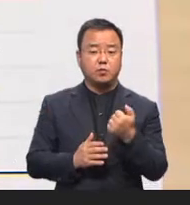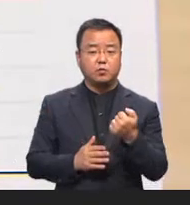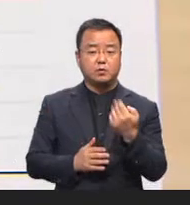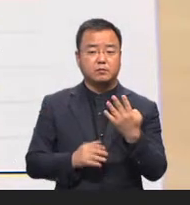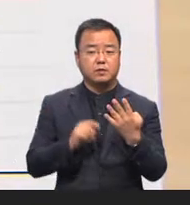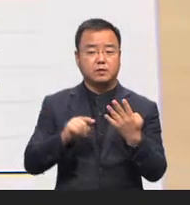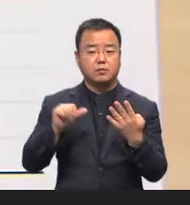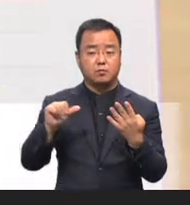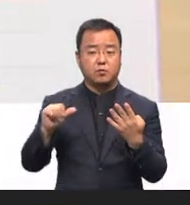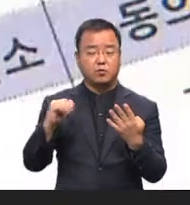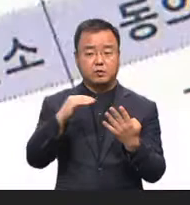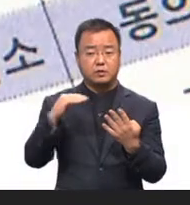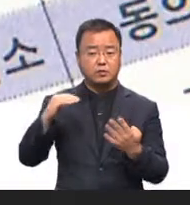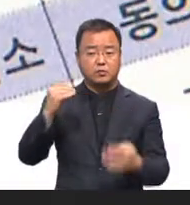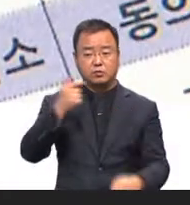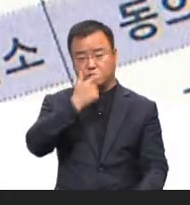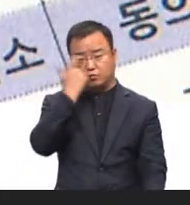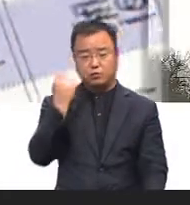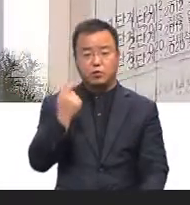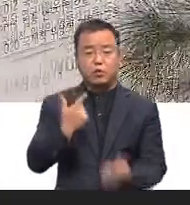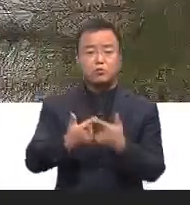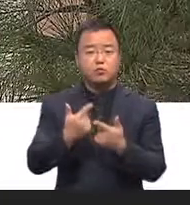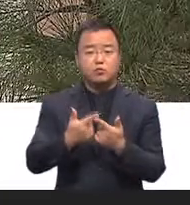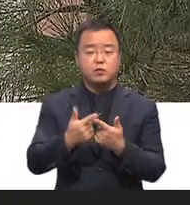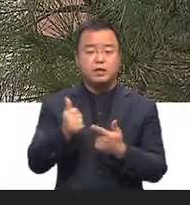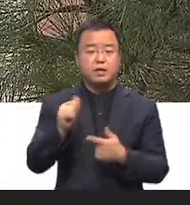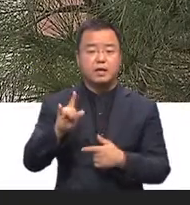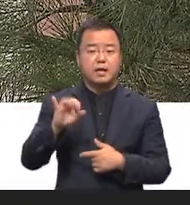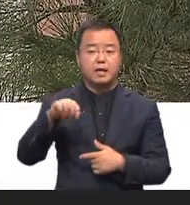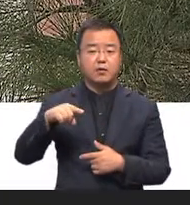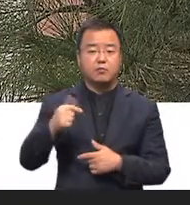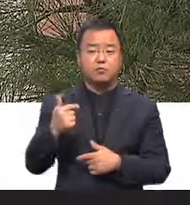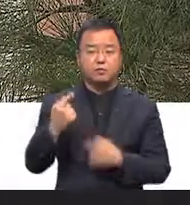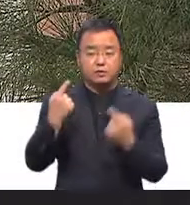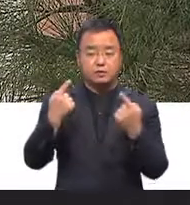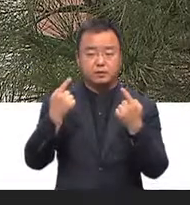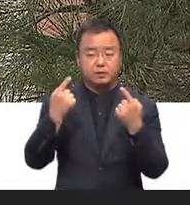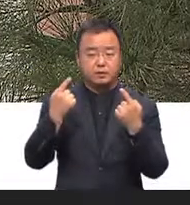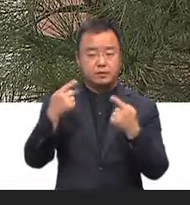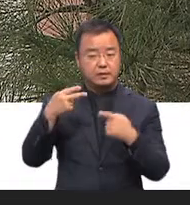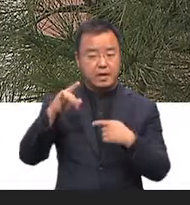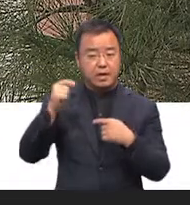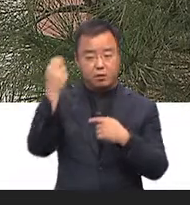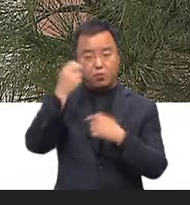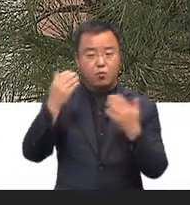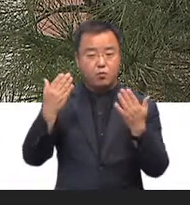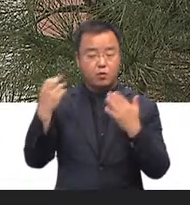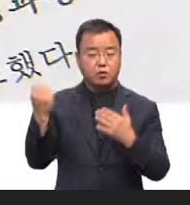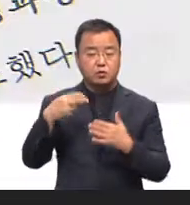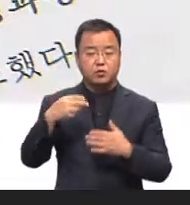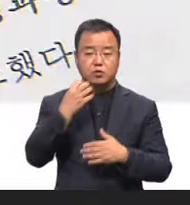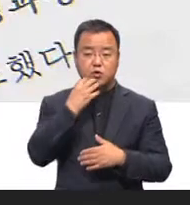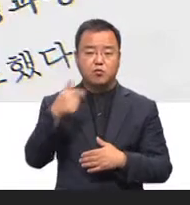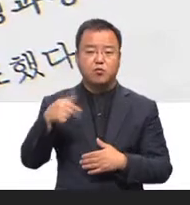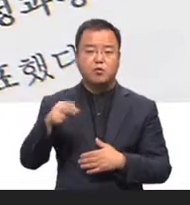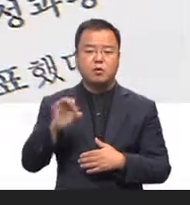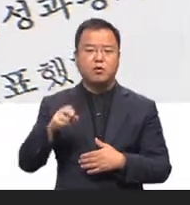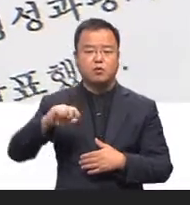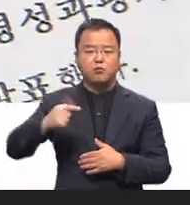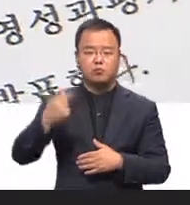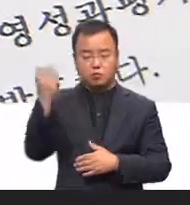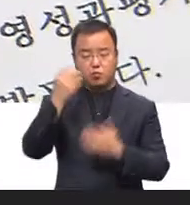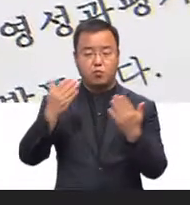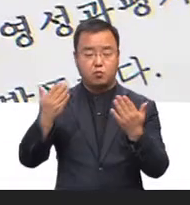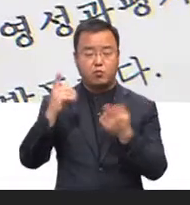54.5점으로 기준에 미달했던 부산 해운대고, 자진에서 일반고 전환을 신청한 서울 경문고에 대해서도 교육청의